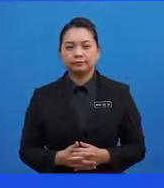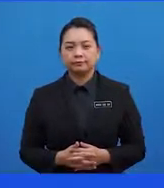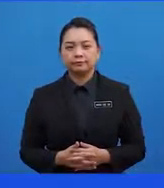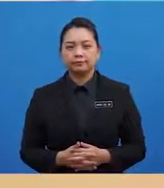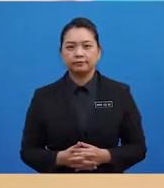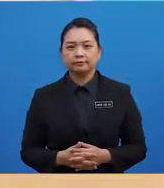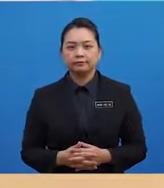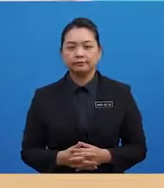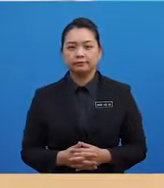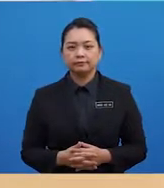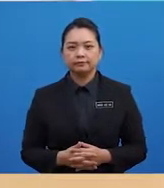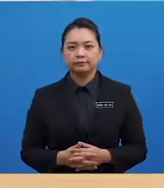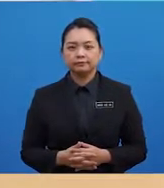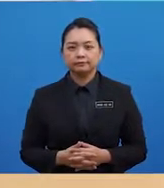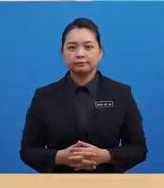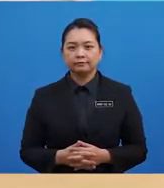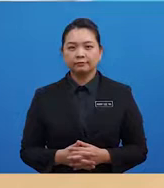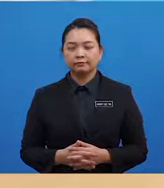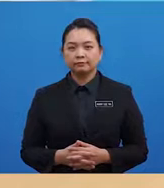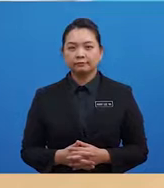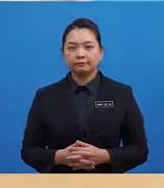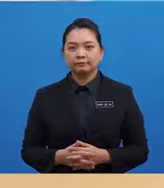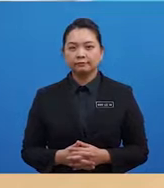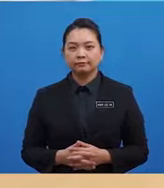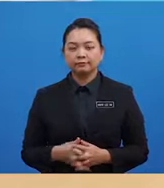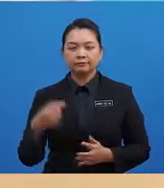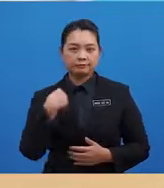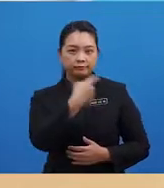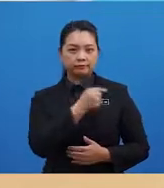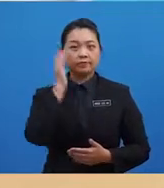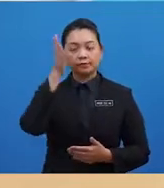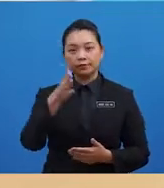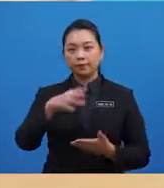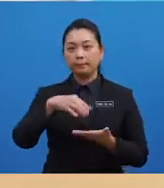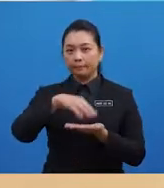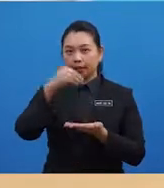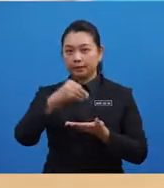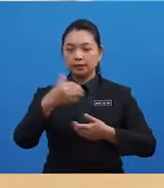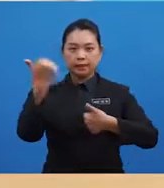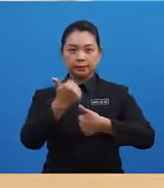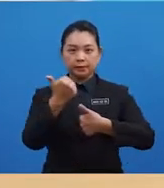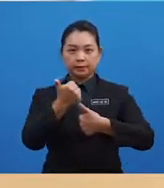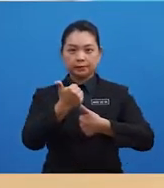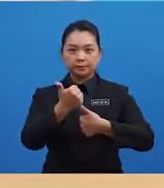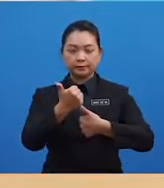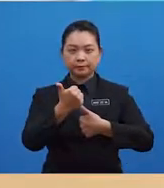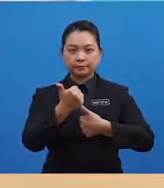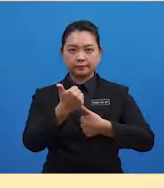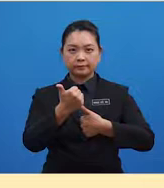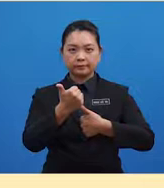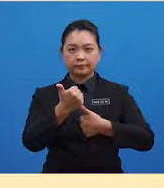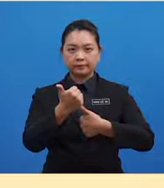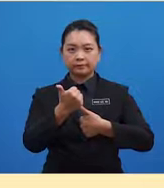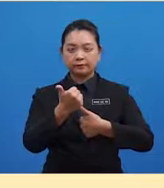satu. Murid sekalian, sekarang kita akan belajar perkara pertama bagi topik ini. Pertama